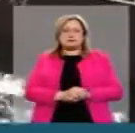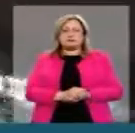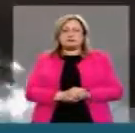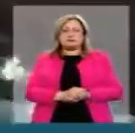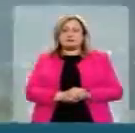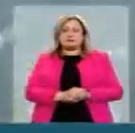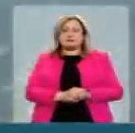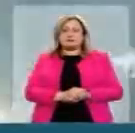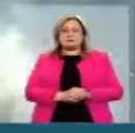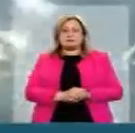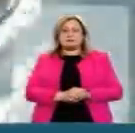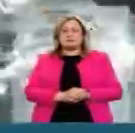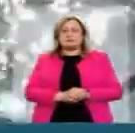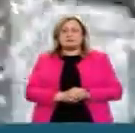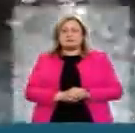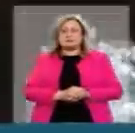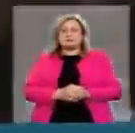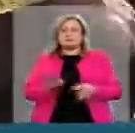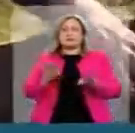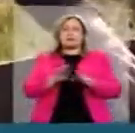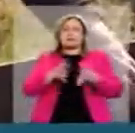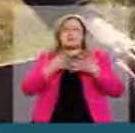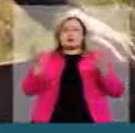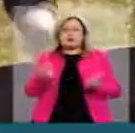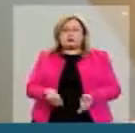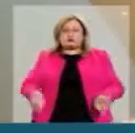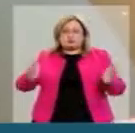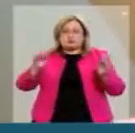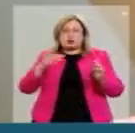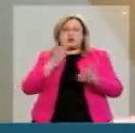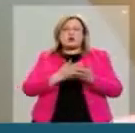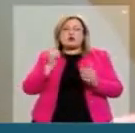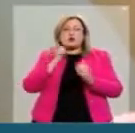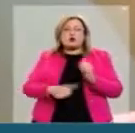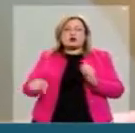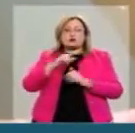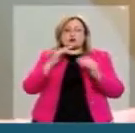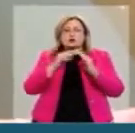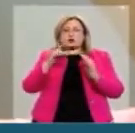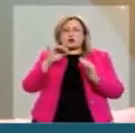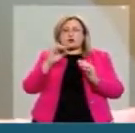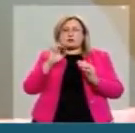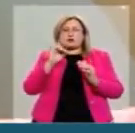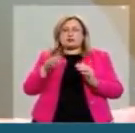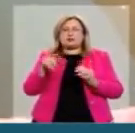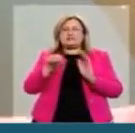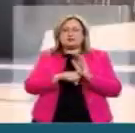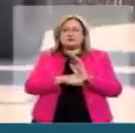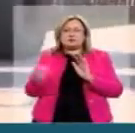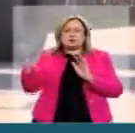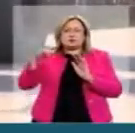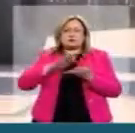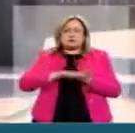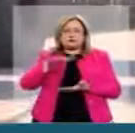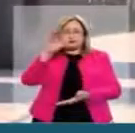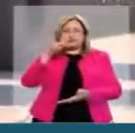Мұнадай үлкен ұдыс Траебрат ауылы тұрғындарының бәрінде дерлік бар. Оған қыста қар жинап, еріген суын техникалық мақсатқа пайдаланады. Таусылып